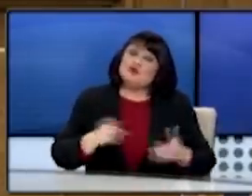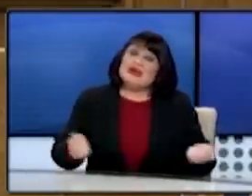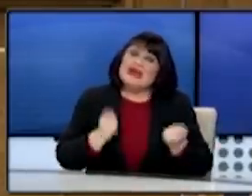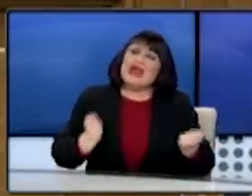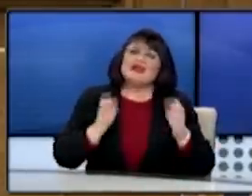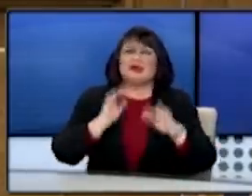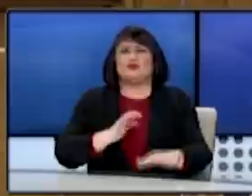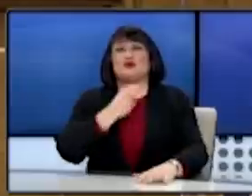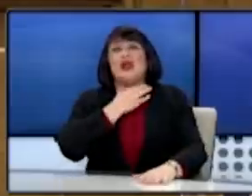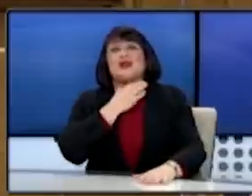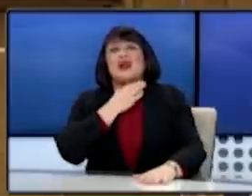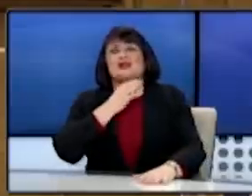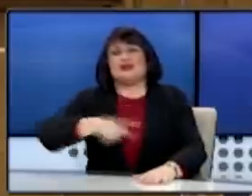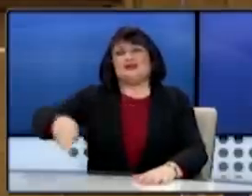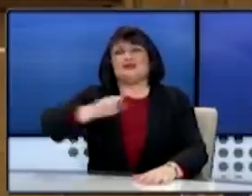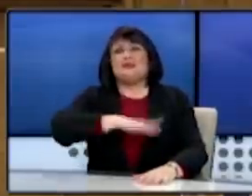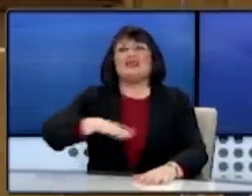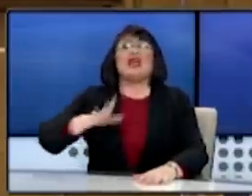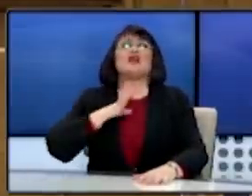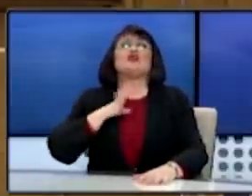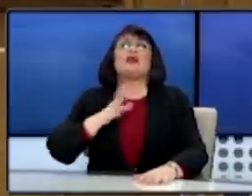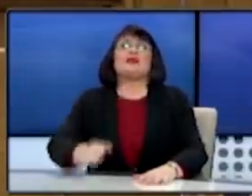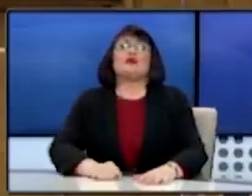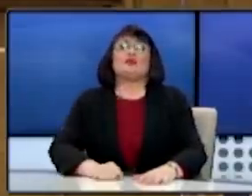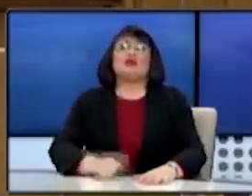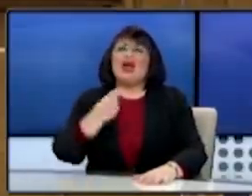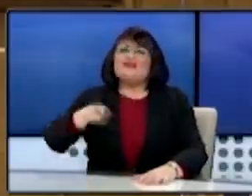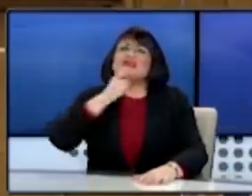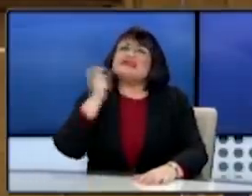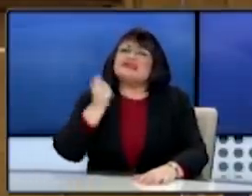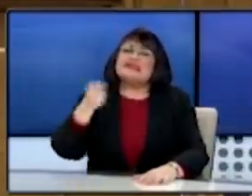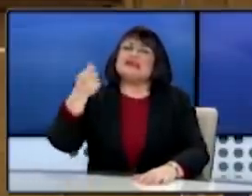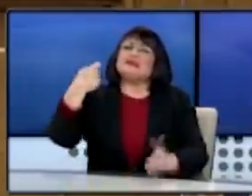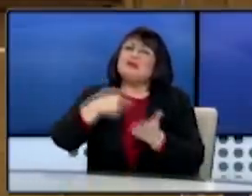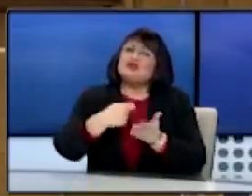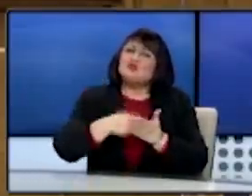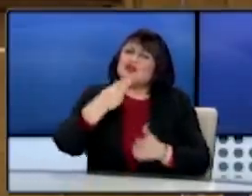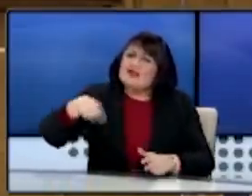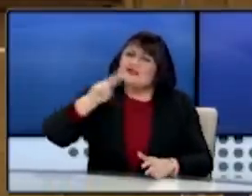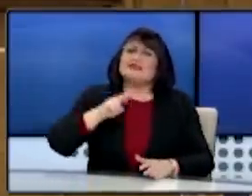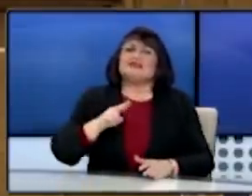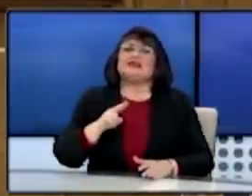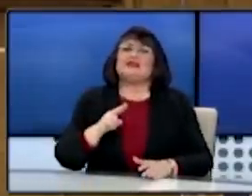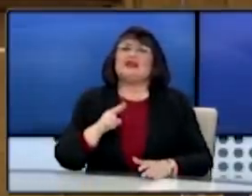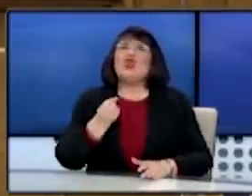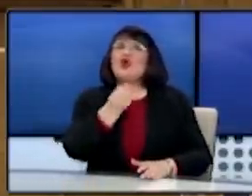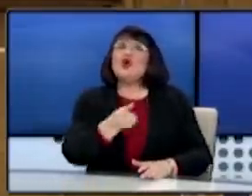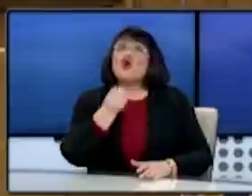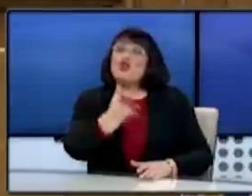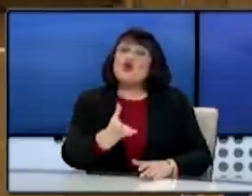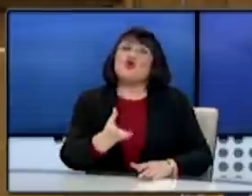γίνουν για τις ανάγκες του λαού και των παιδιών του? Για αυξήσεις σε συντάξεις, μισθούς, για επαναφορά της 13ης